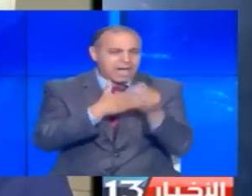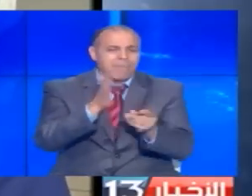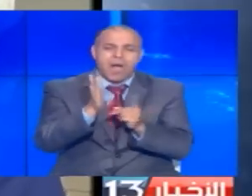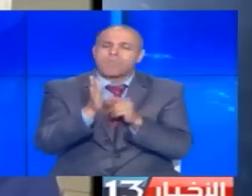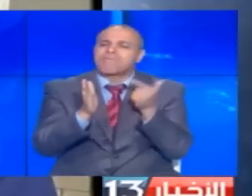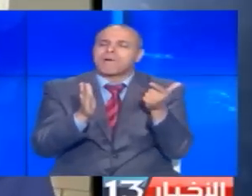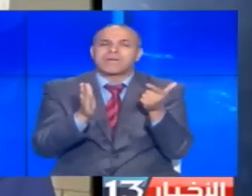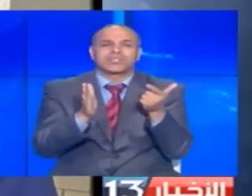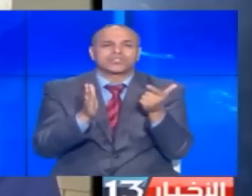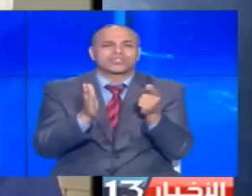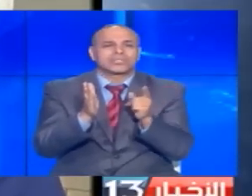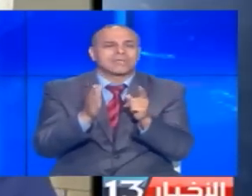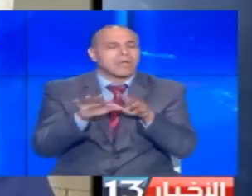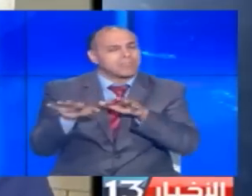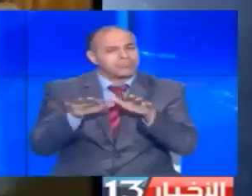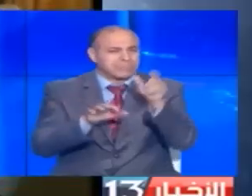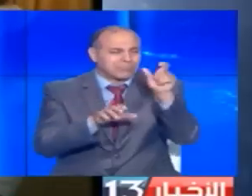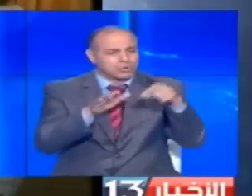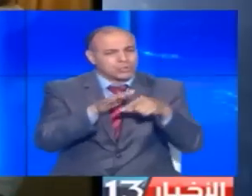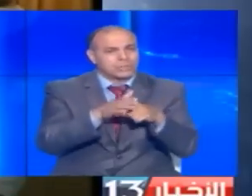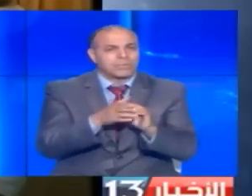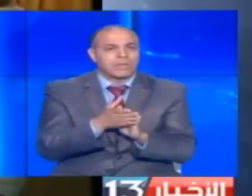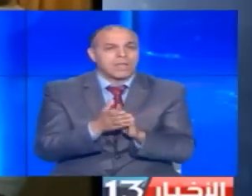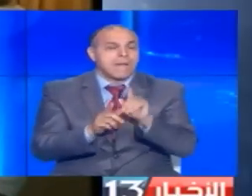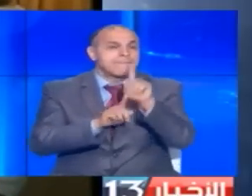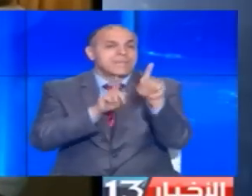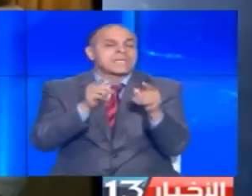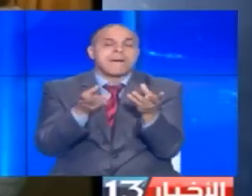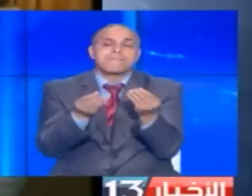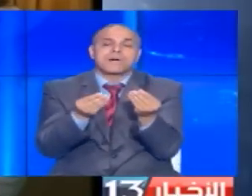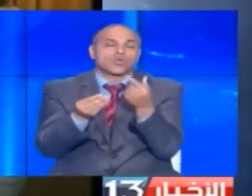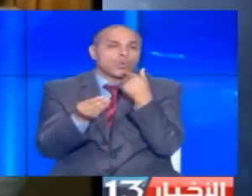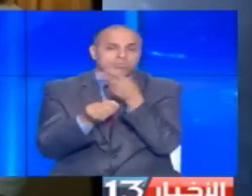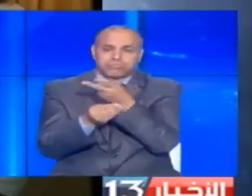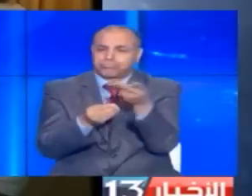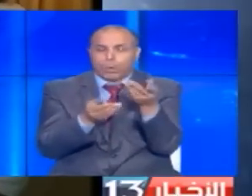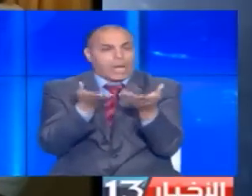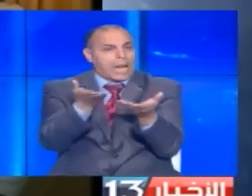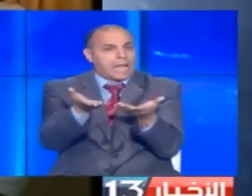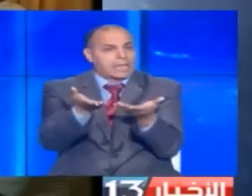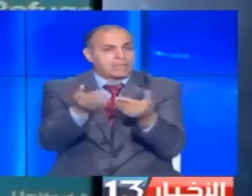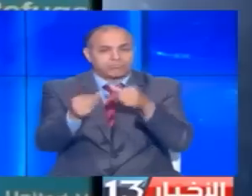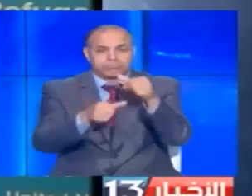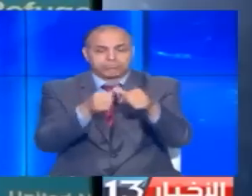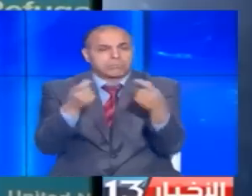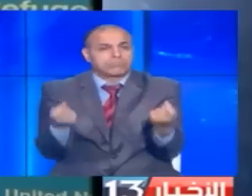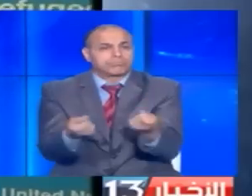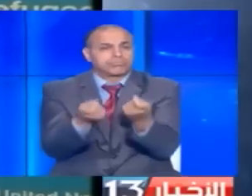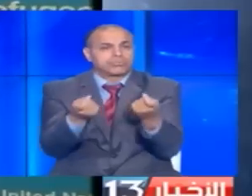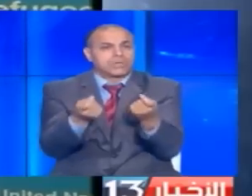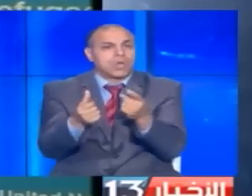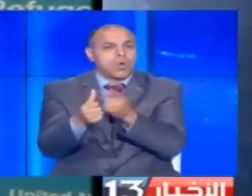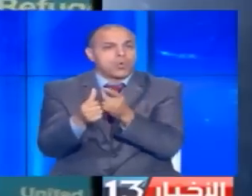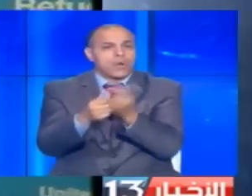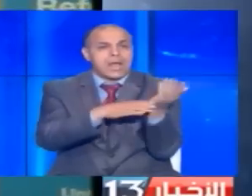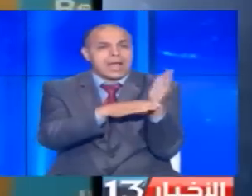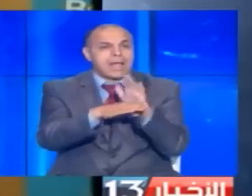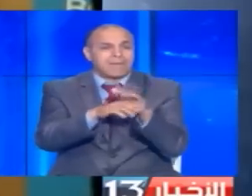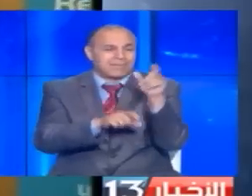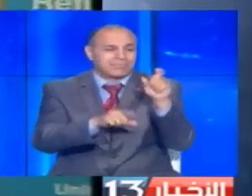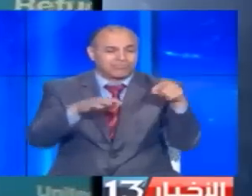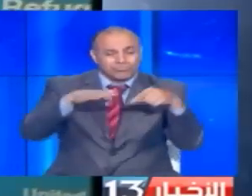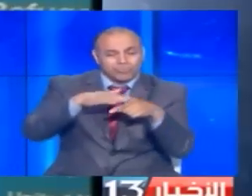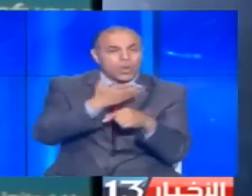قانون وإطار وطني للهجرة واللجوء. مسائل عديدة تم التطرق إليها في هذه الدورة التدريبية، من بينها حماية